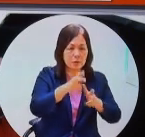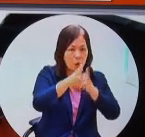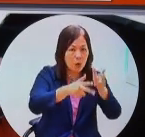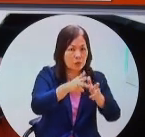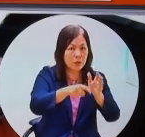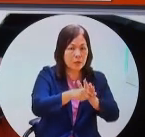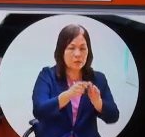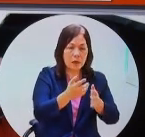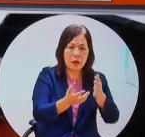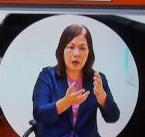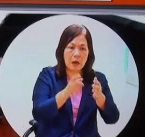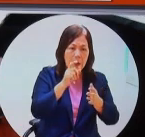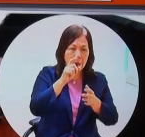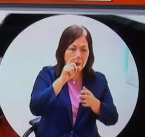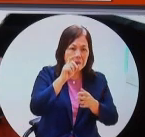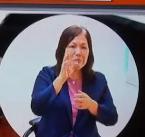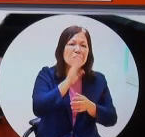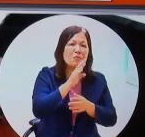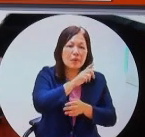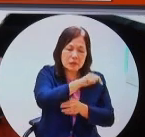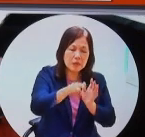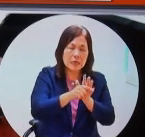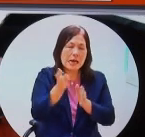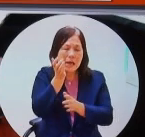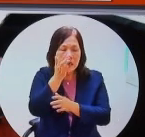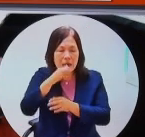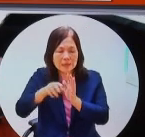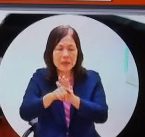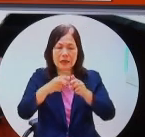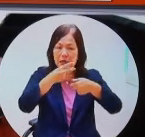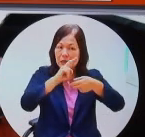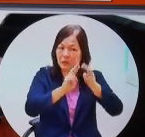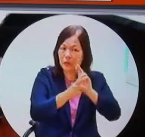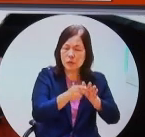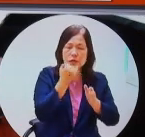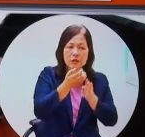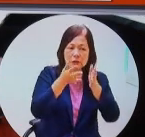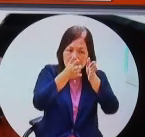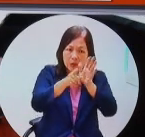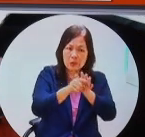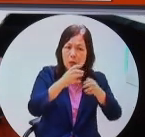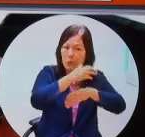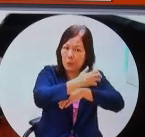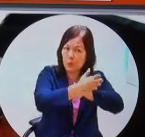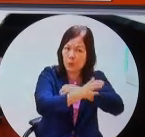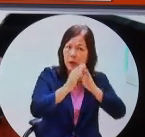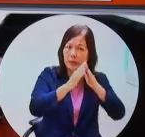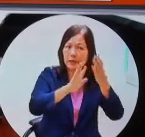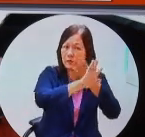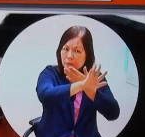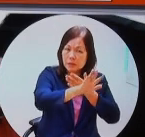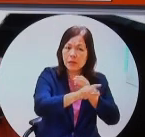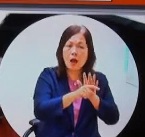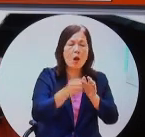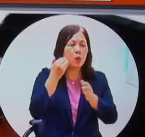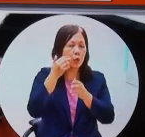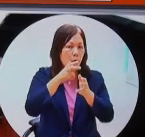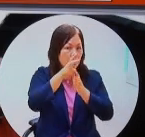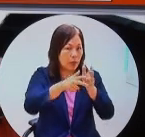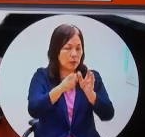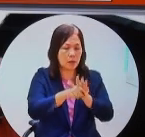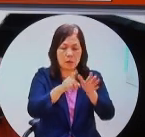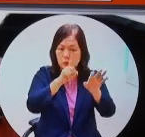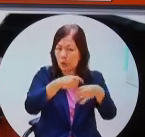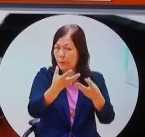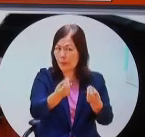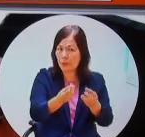外仁武跟冈山两个接收的主要是外县市的事业废弃物。如果不要让厂商有足够的利润，南